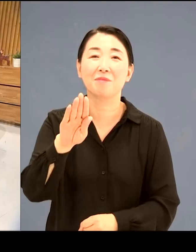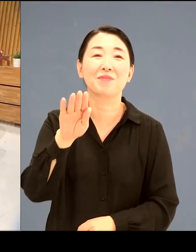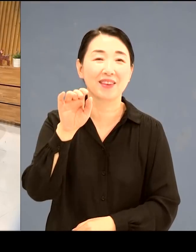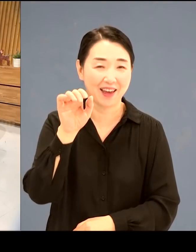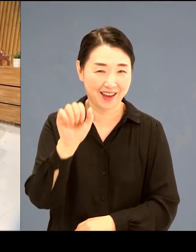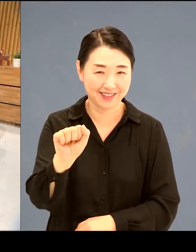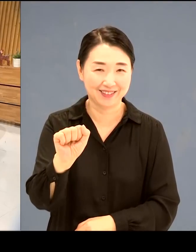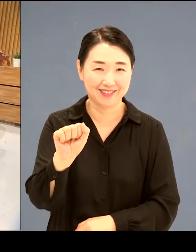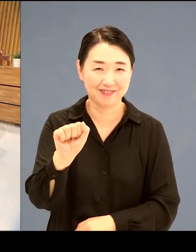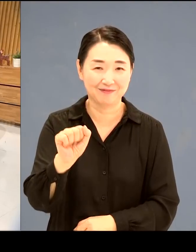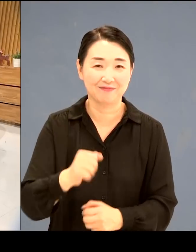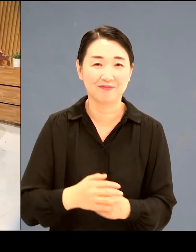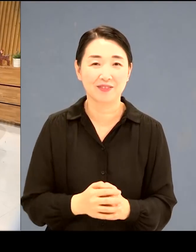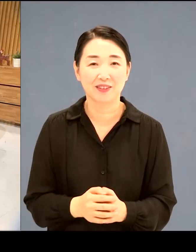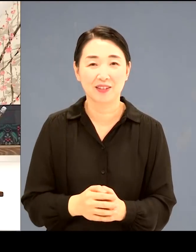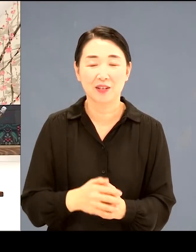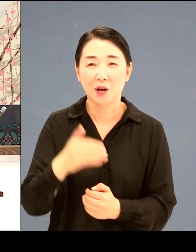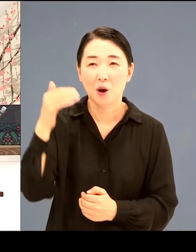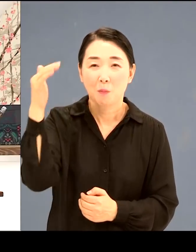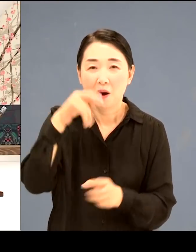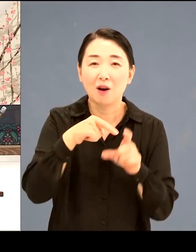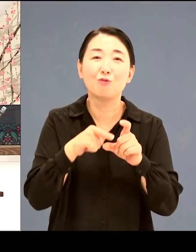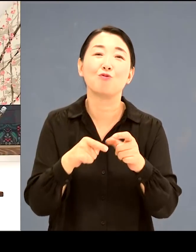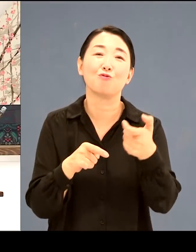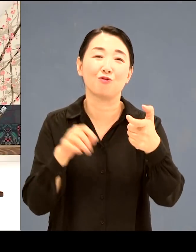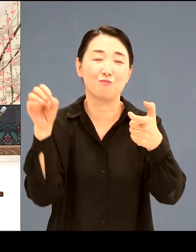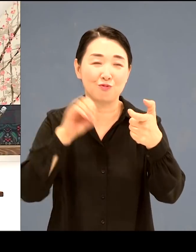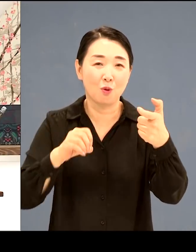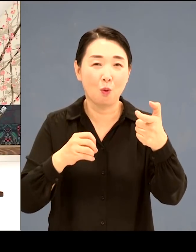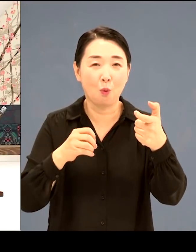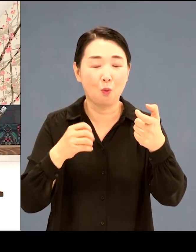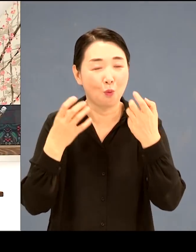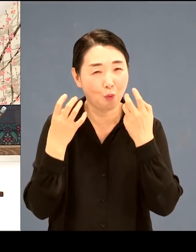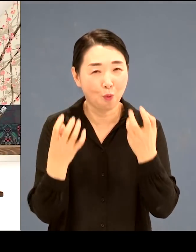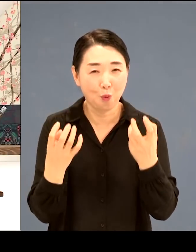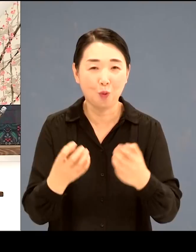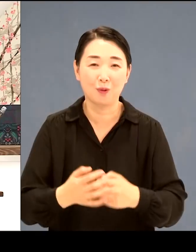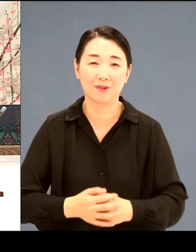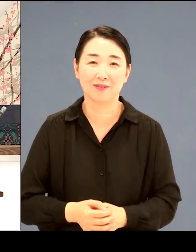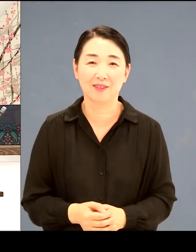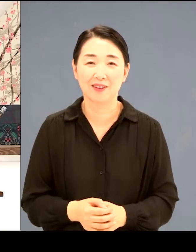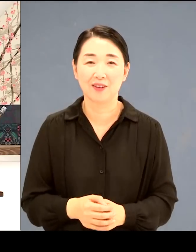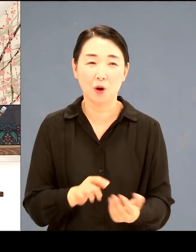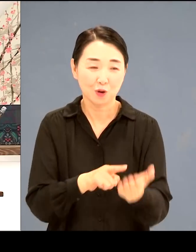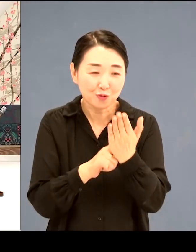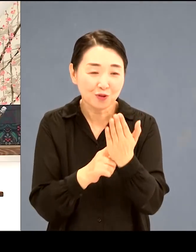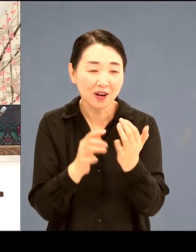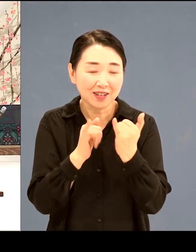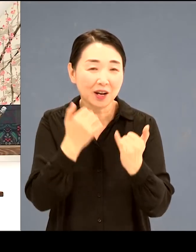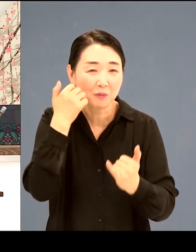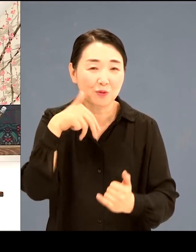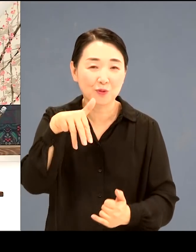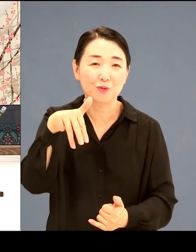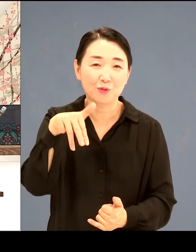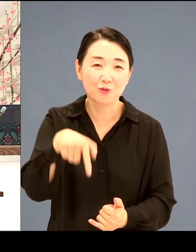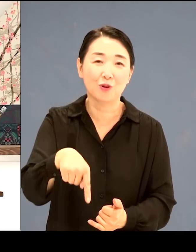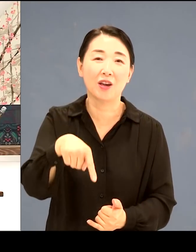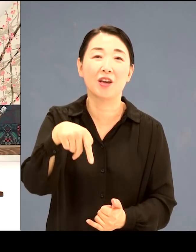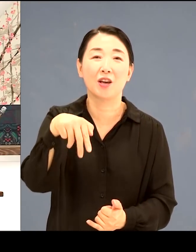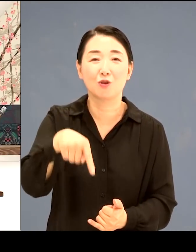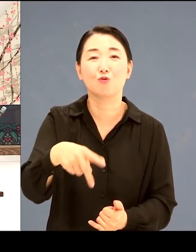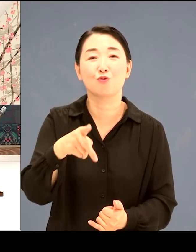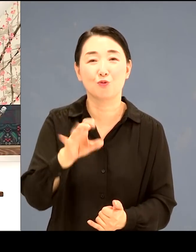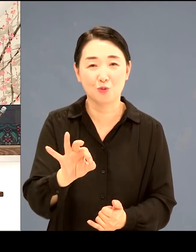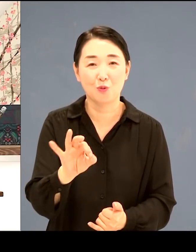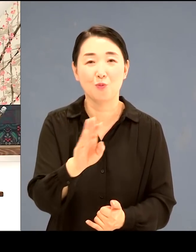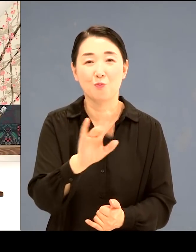드라마. 그럼요. 네네. 시청률 60%. 60%? 60%요? 거기에 나온 분들이 뭐 최수종 씨, 그다음에 배용준 배용준 씨도